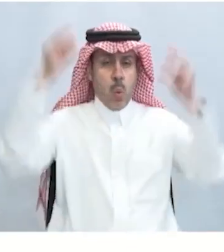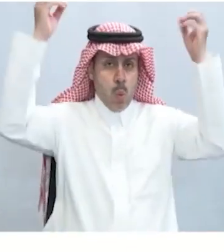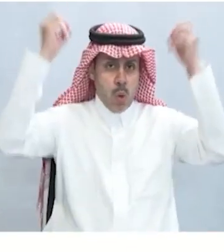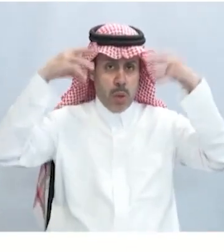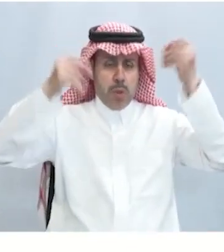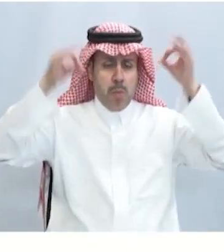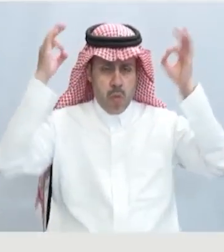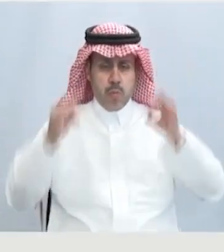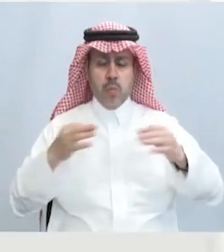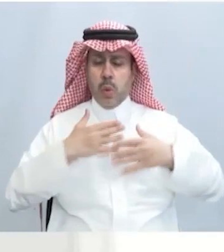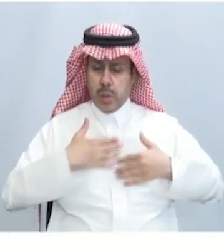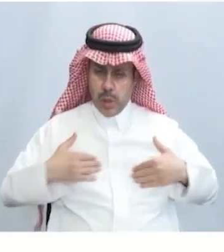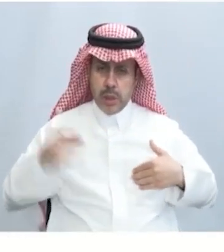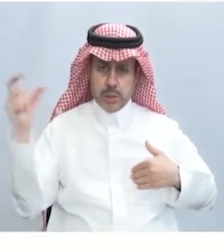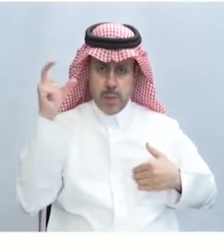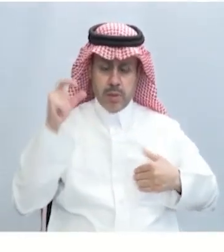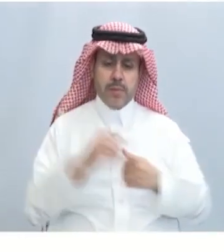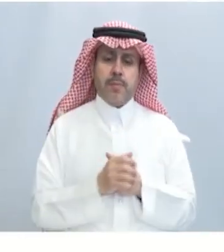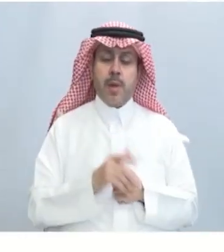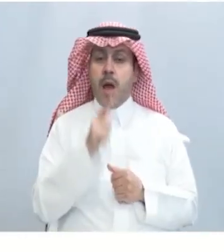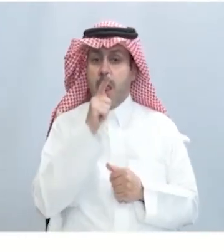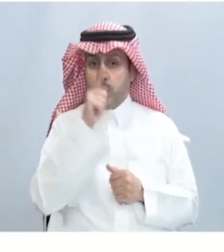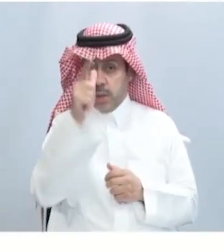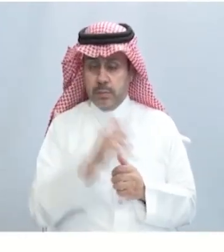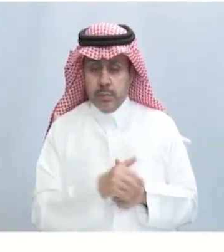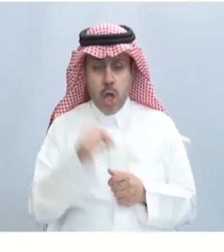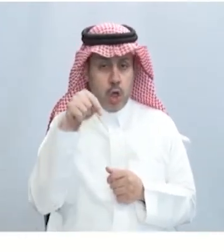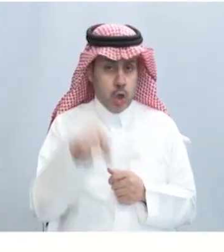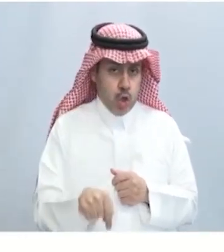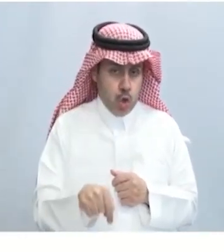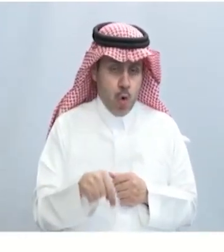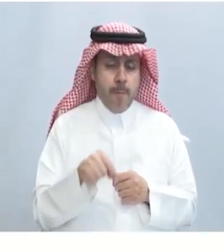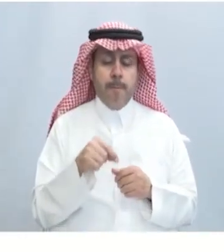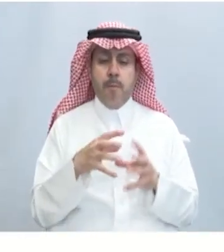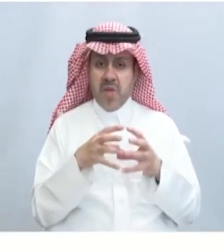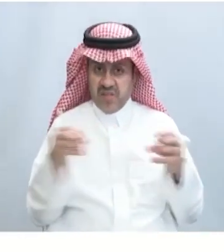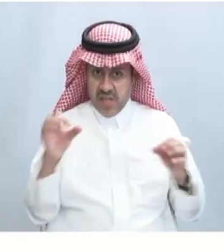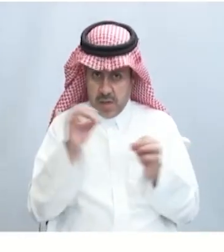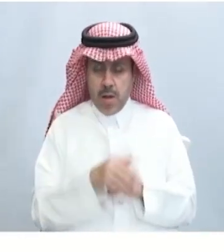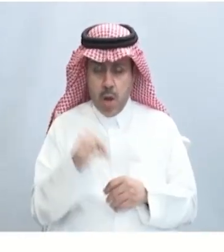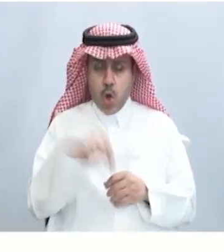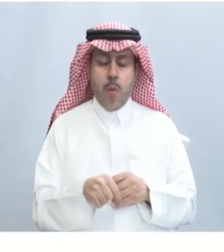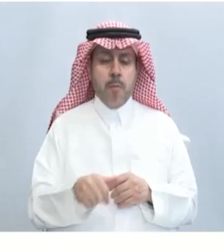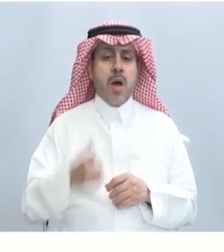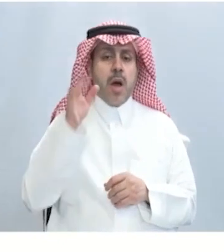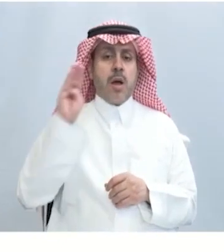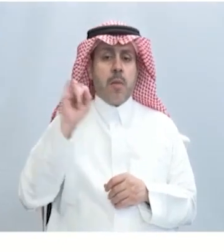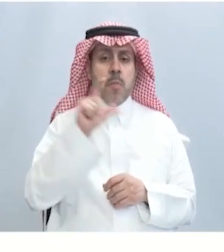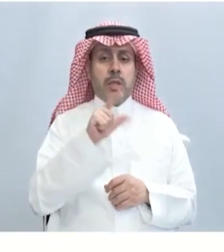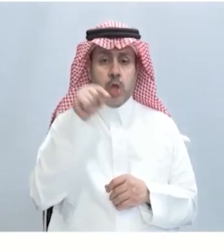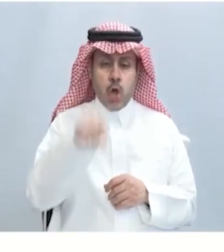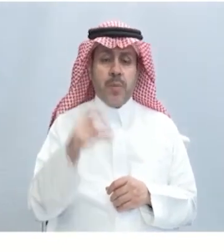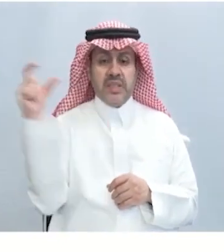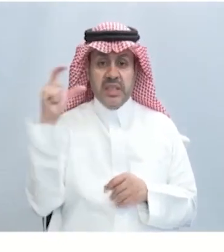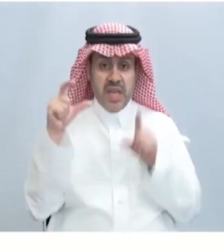الاسلام دينا يقول الله جل وعلا اليوم اكملت لكم دينكم واتممت عليكم نعمتي ورضيت